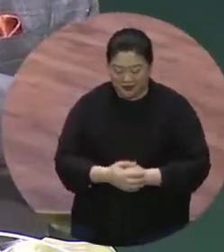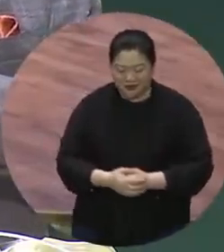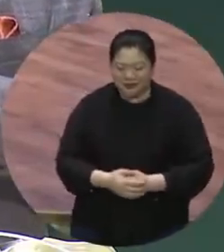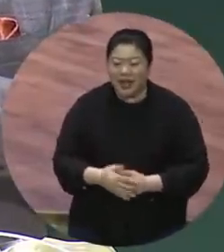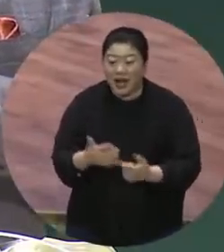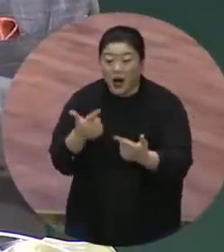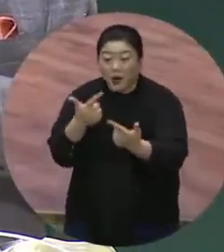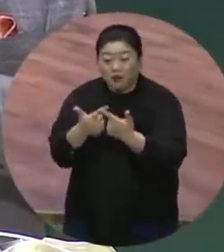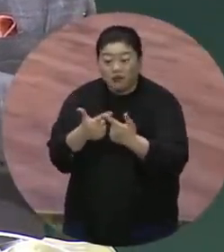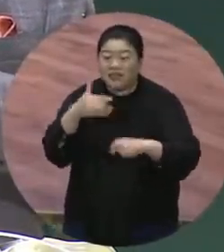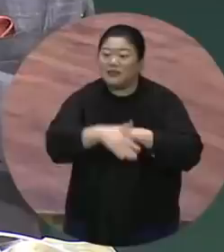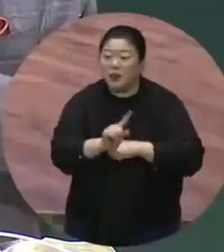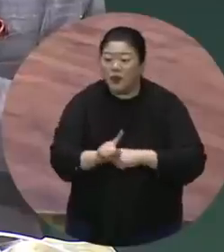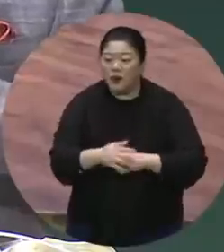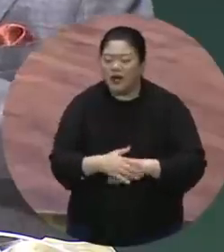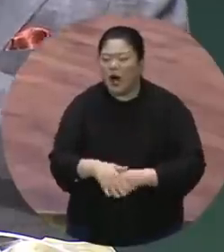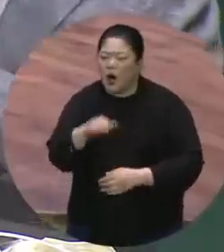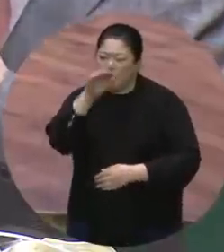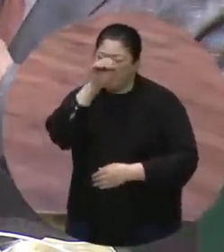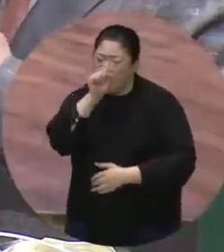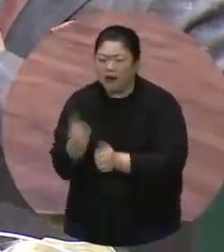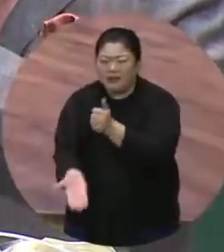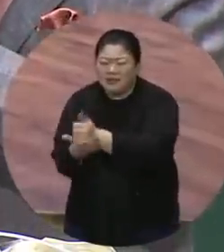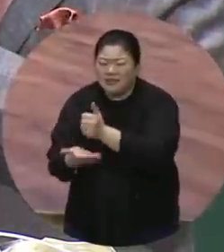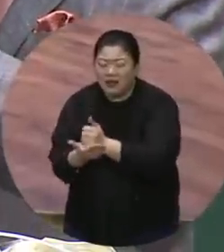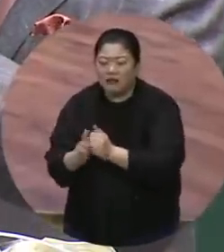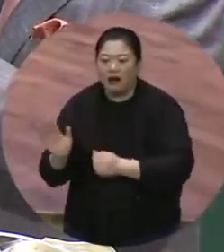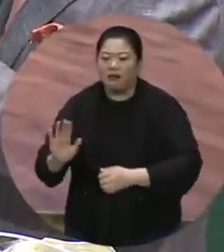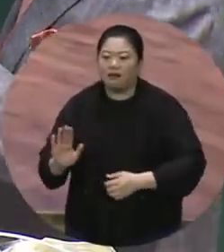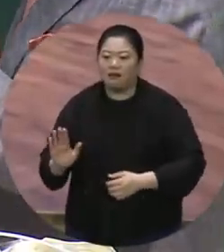지적합니다. 위한다고 기분 나빠요.